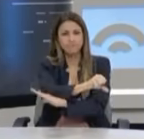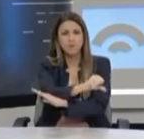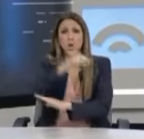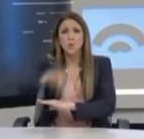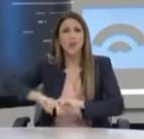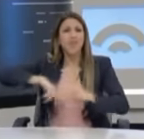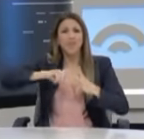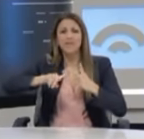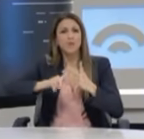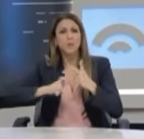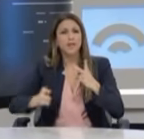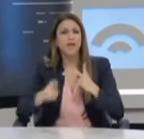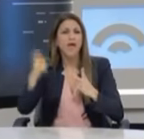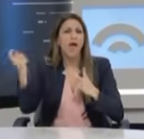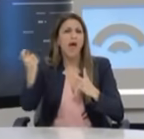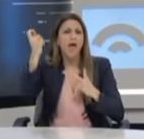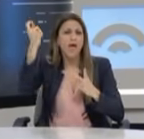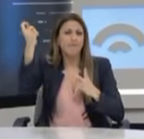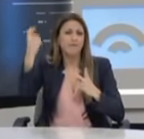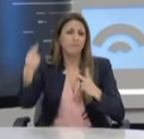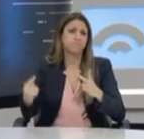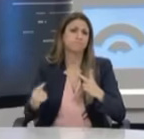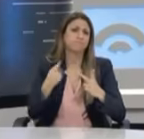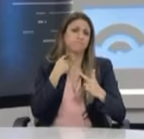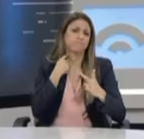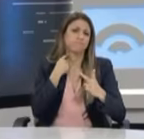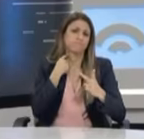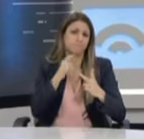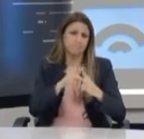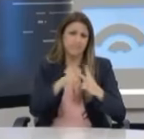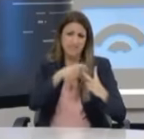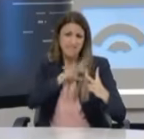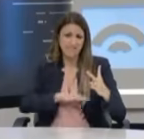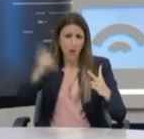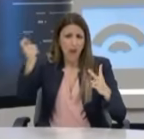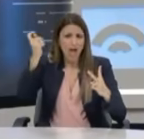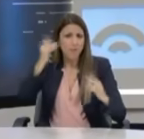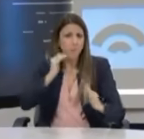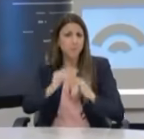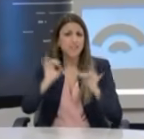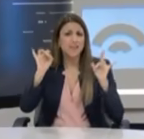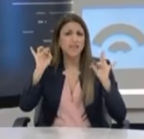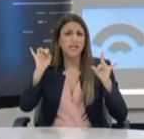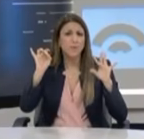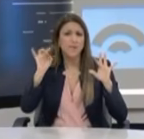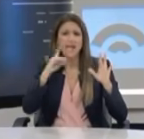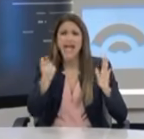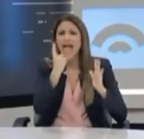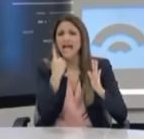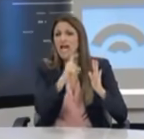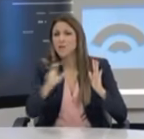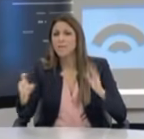Ελλάδα και σε μια εθνική περιπέτεια διαρκείας. Αγνοεί τις πατριωτικές ευαισθησίες εκατομμυρίων